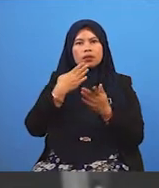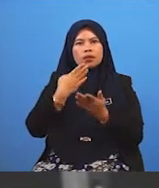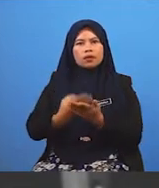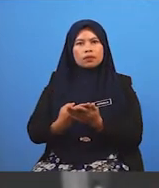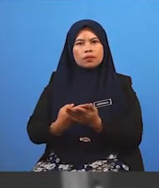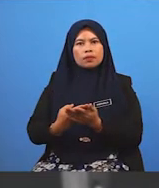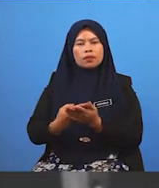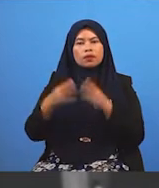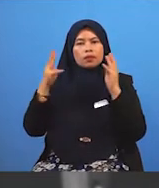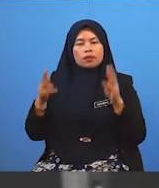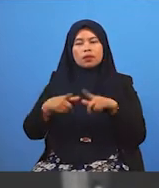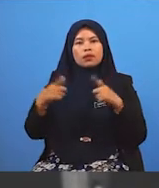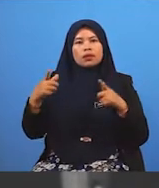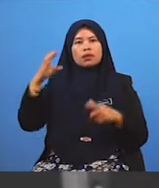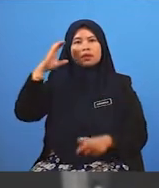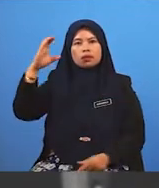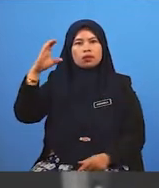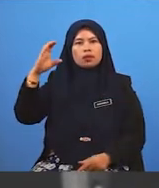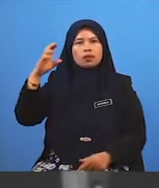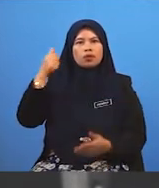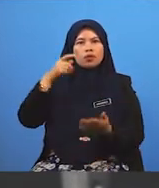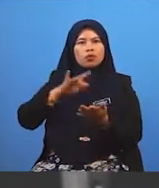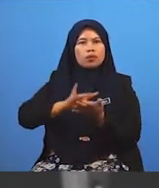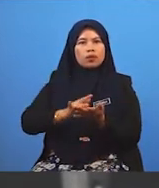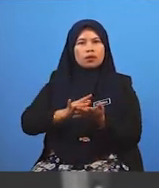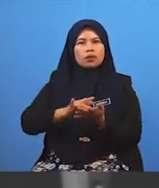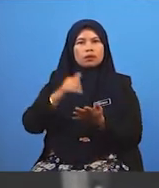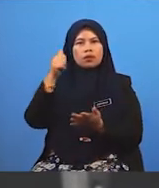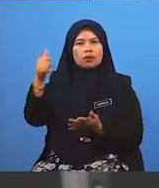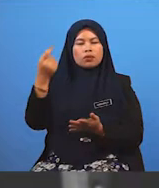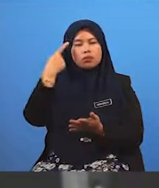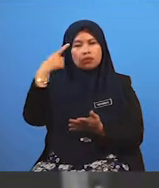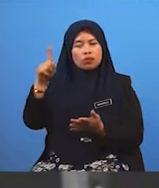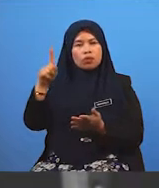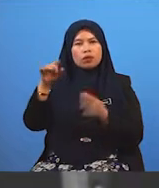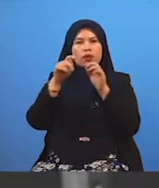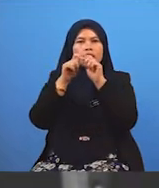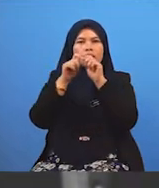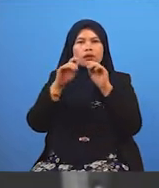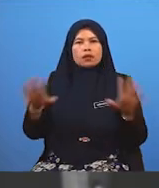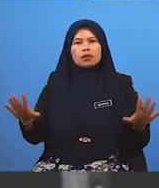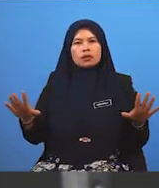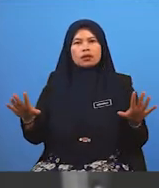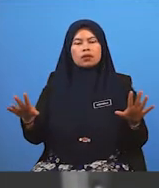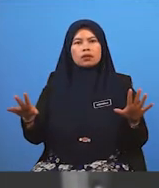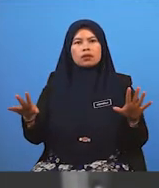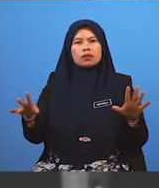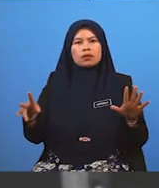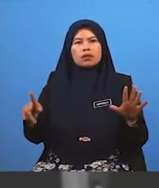lain, C. Ubat yang mujarab untuk menenangkan perasaan keluh kesah,